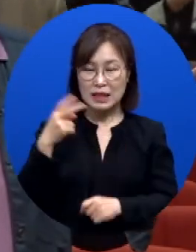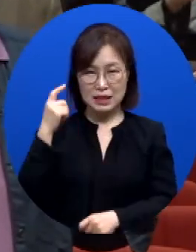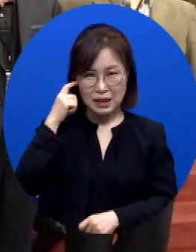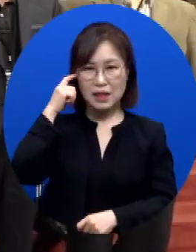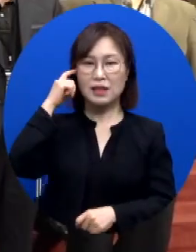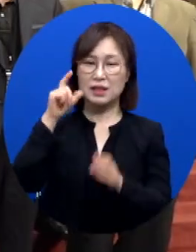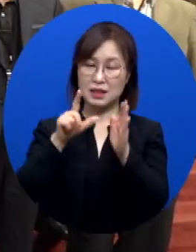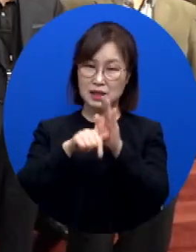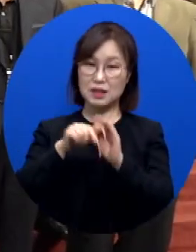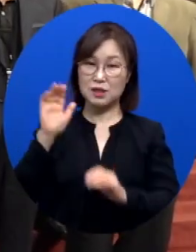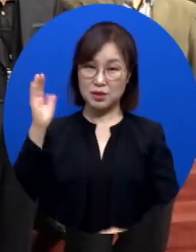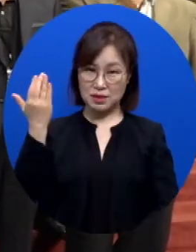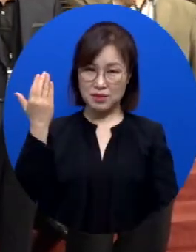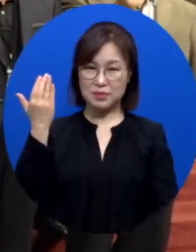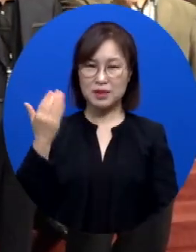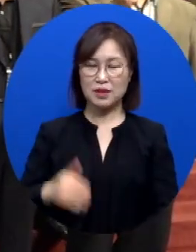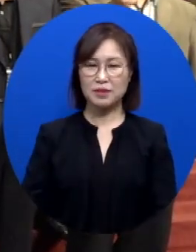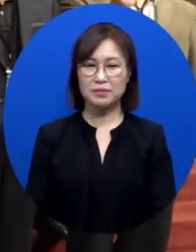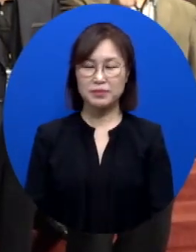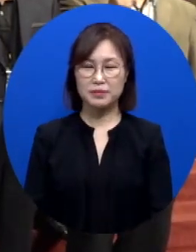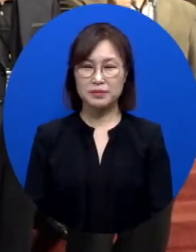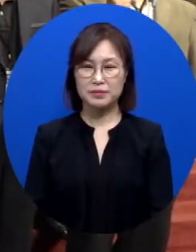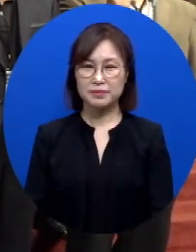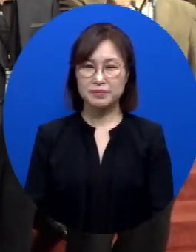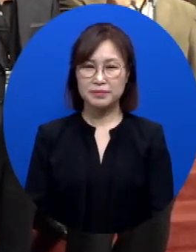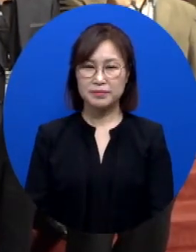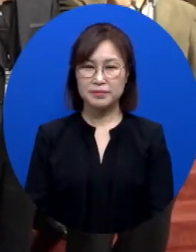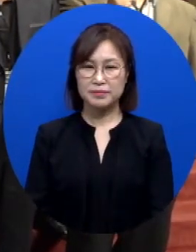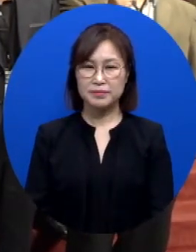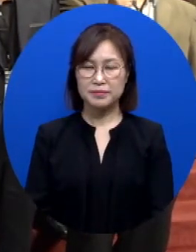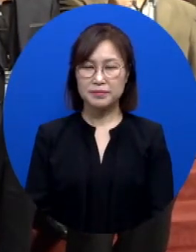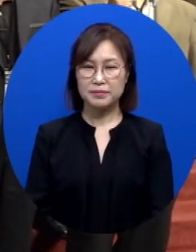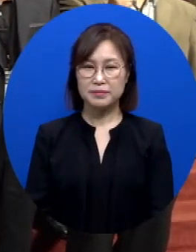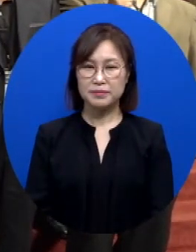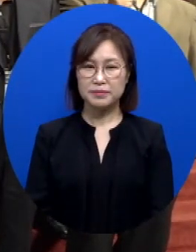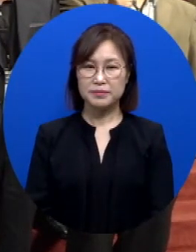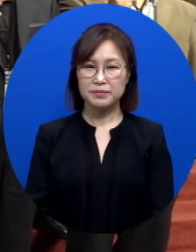기회가 됐습니다. 선교는 삶이다. CTS 뉴스 이유리입니다.